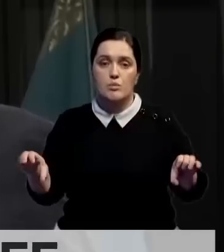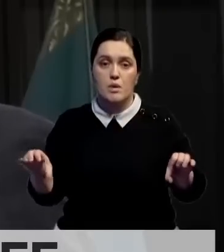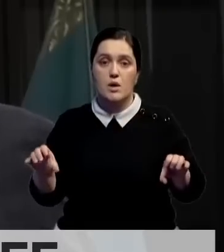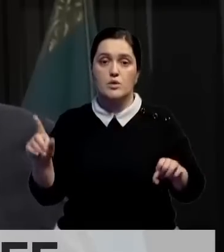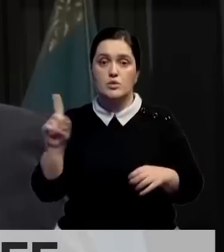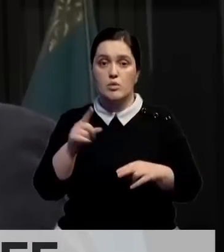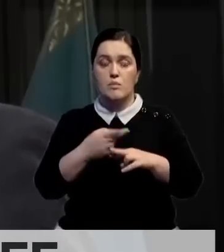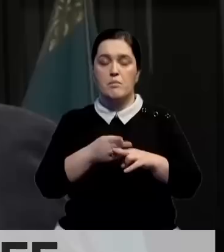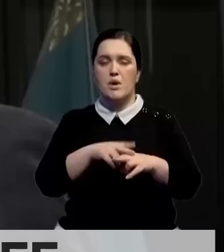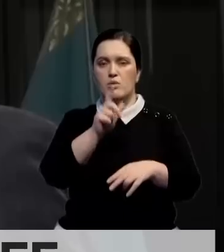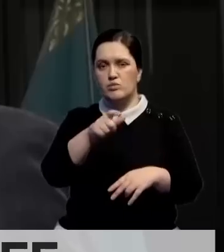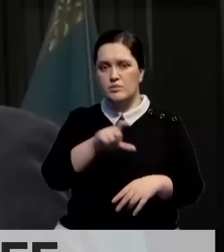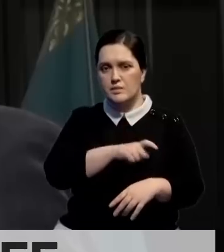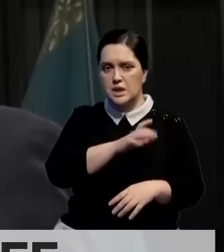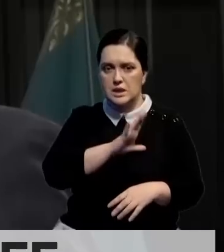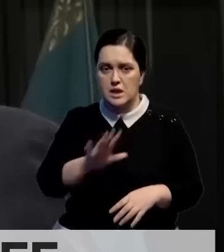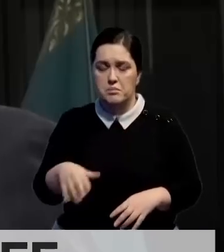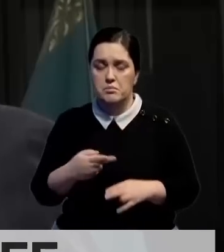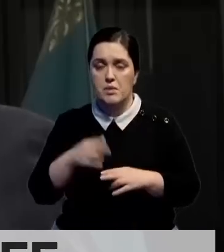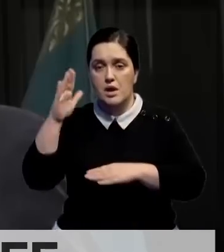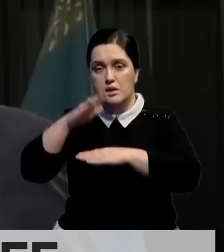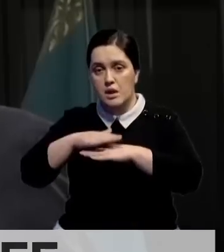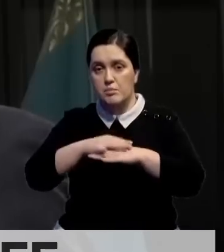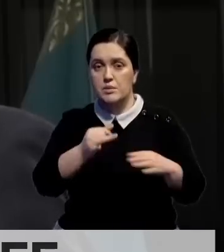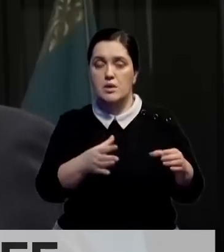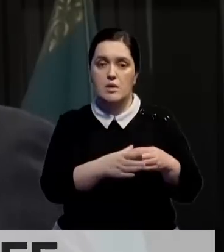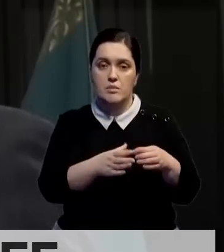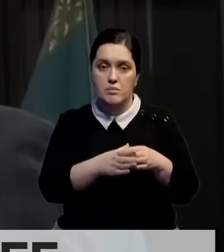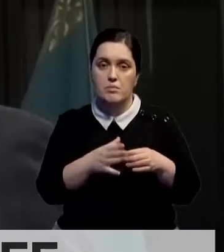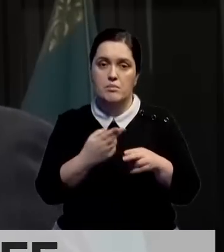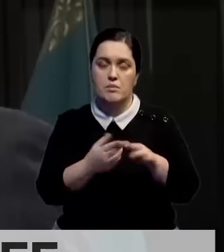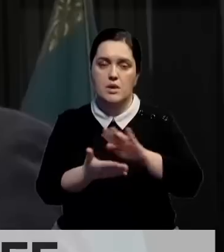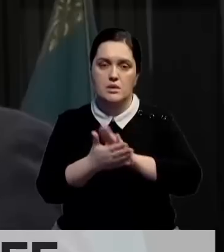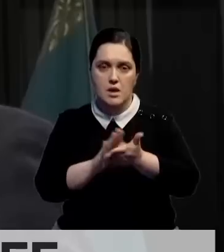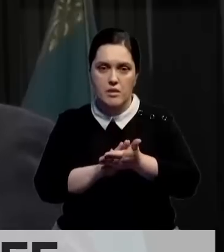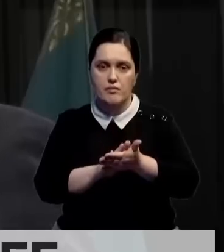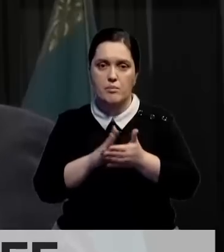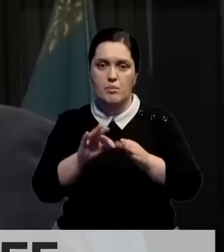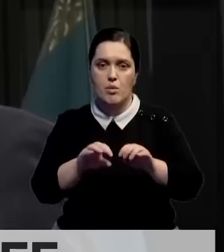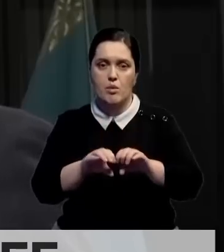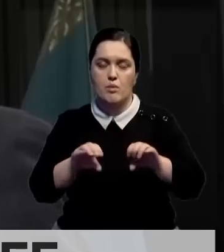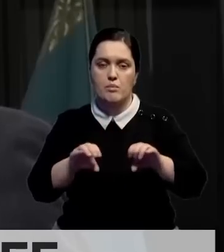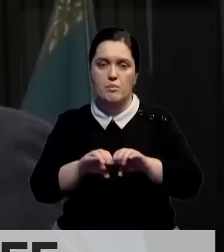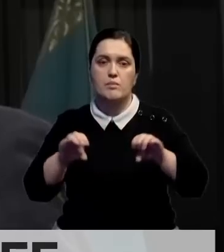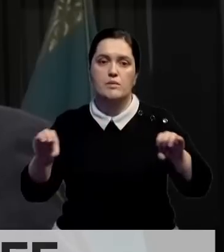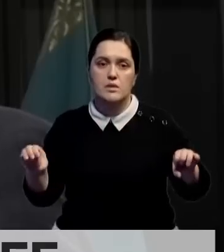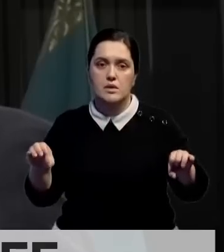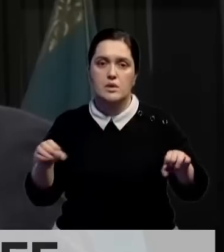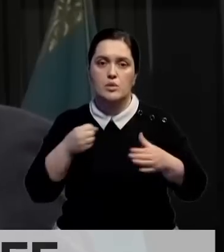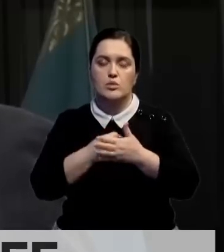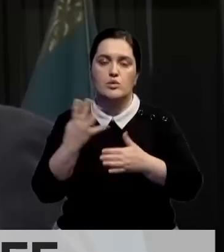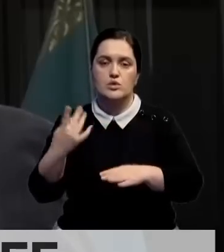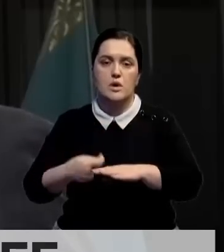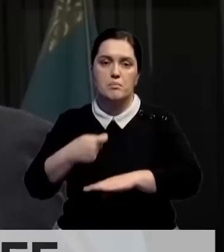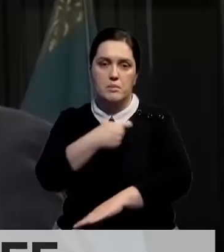снять социальную напряженность, по нашей инициативе между акиматами и подрядной организацией обеспечена договоренность по удлинению опор под газопровод до 4